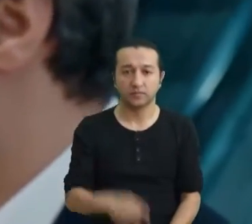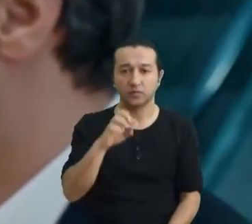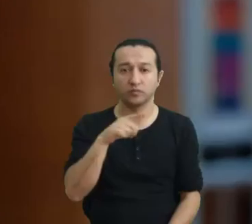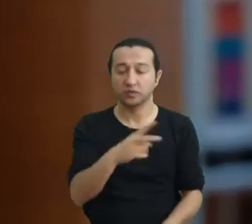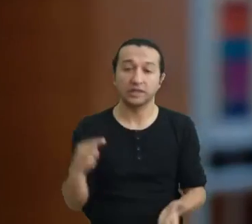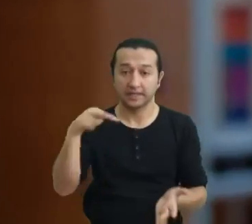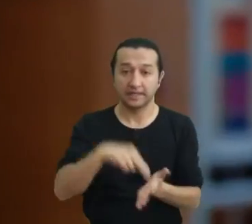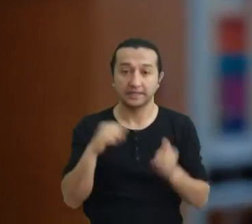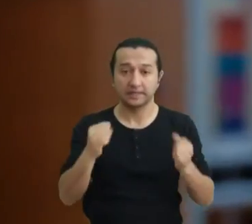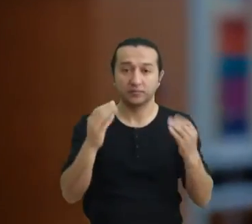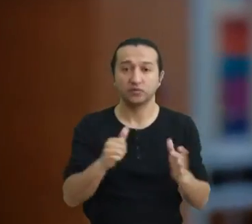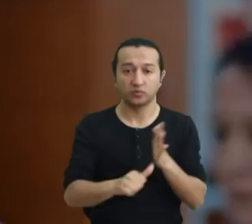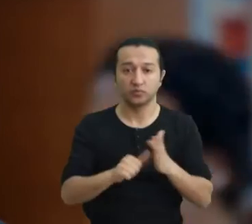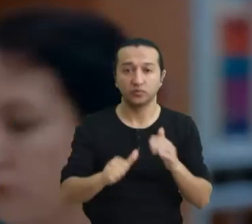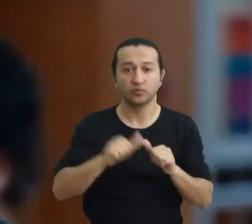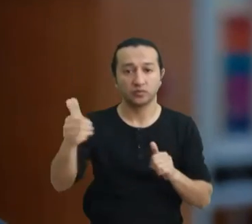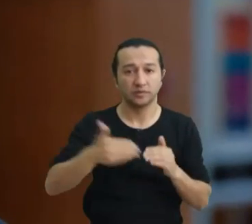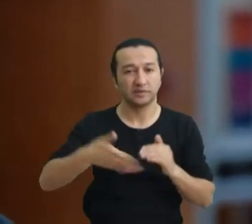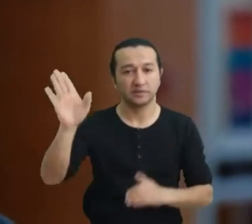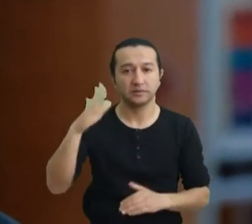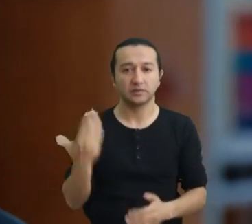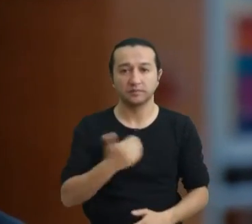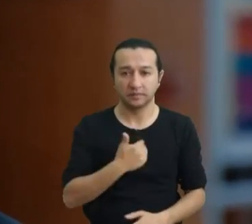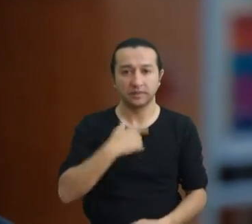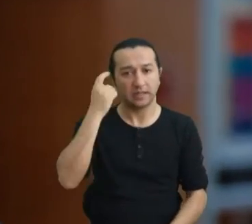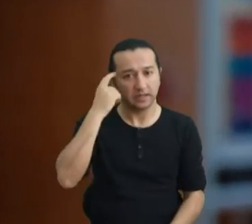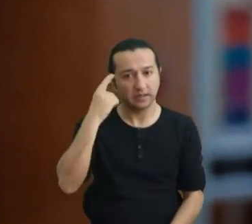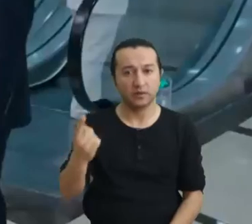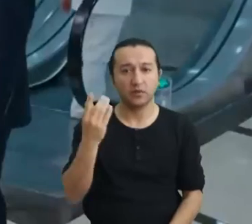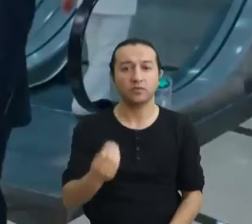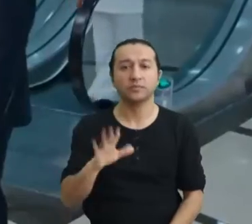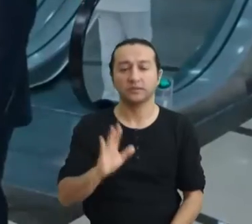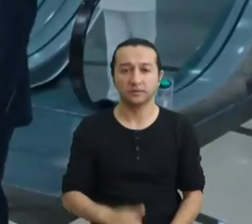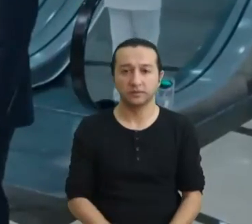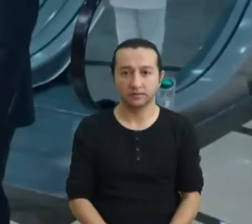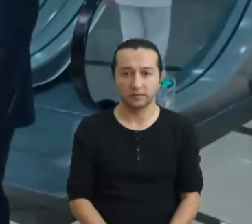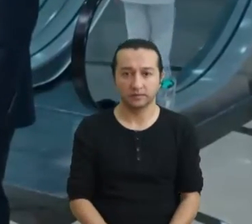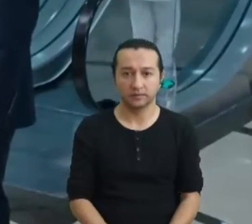Pusat bir ayağa kalksın, bir süre uzaklaşsın buralardan. Benim de aklım onda kalmayacak.